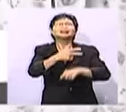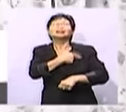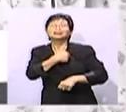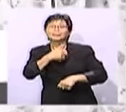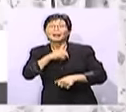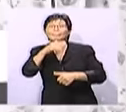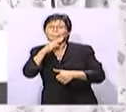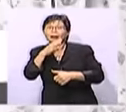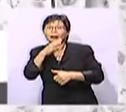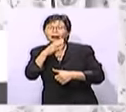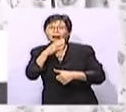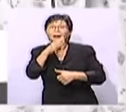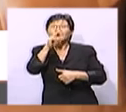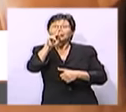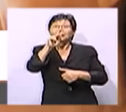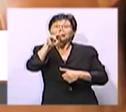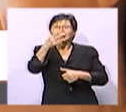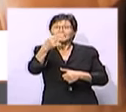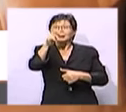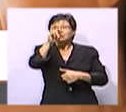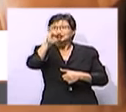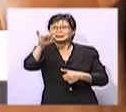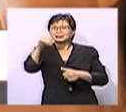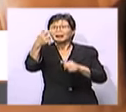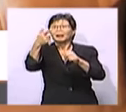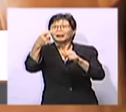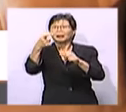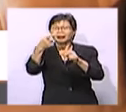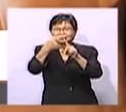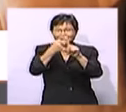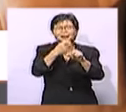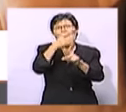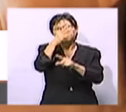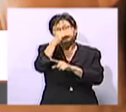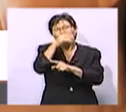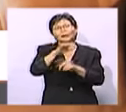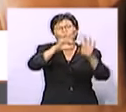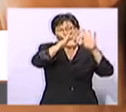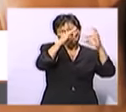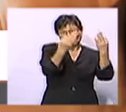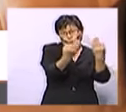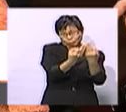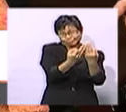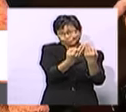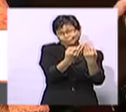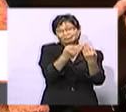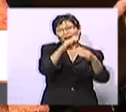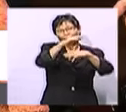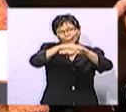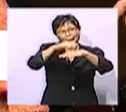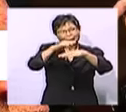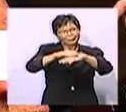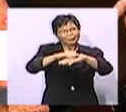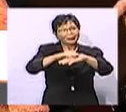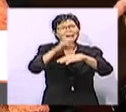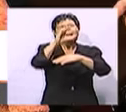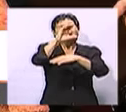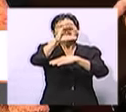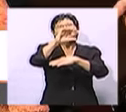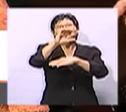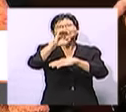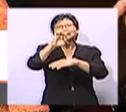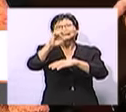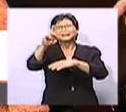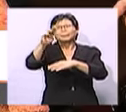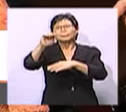Manakala ibunya, Khatijah Ahmad, berasal dari Melaka. Di kalangan keluarganya, beliau dipanggil sebagai Cik Mah dan